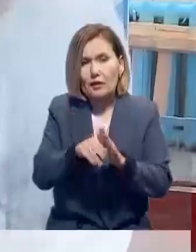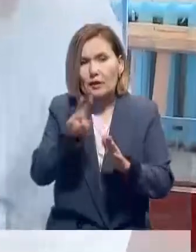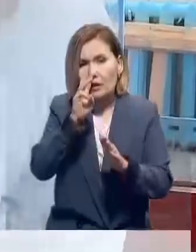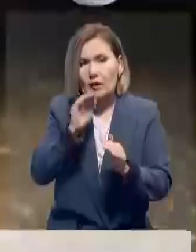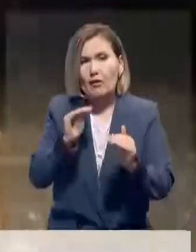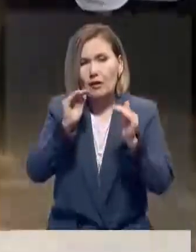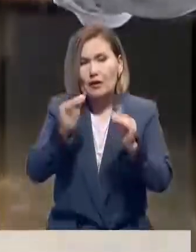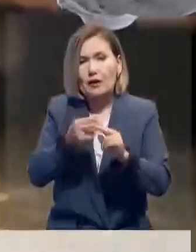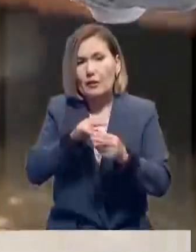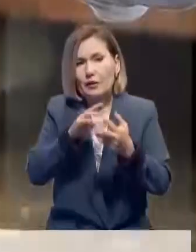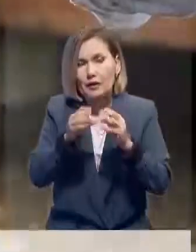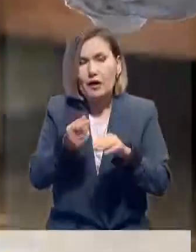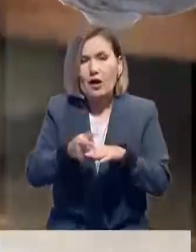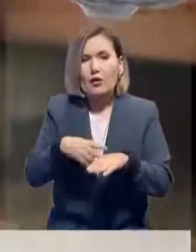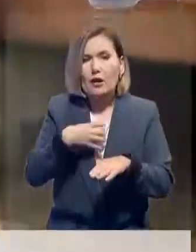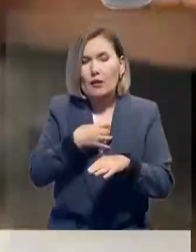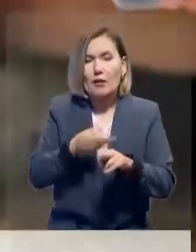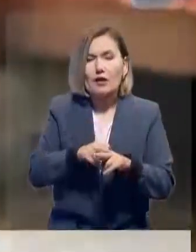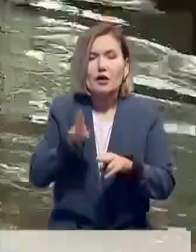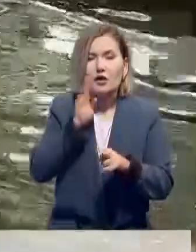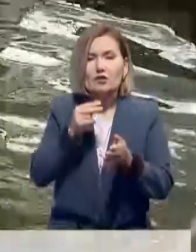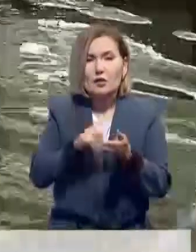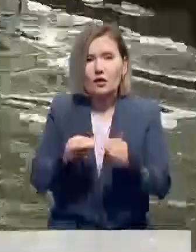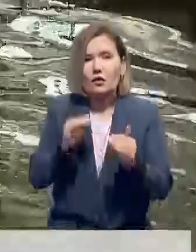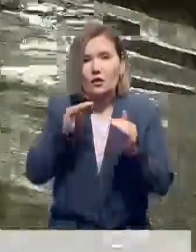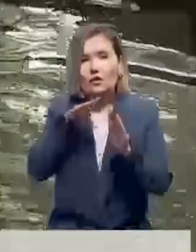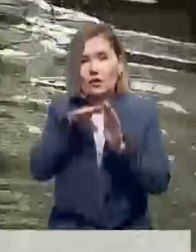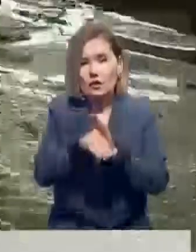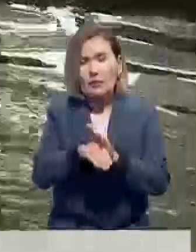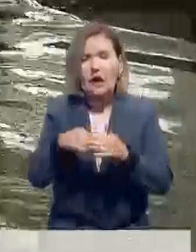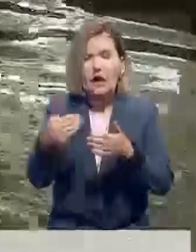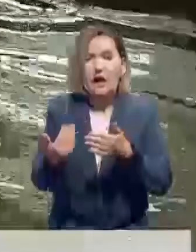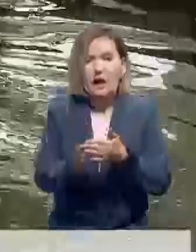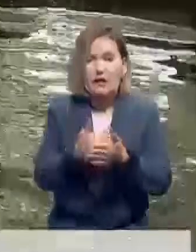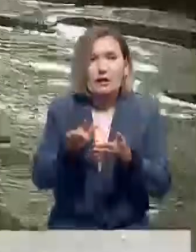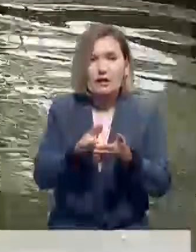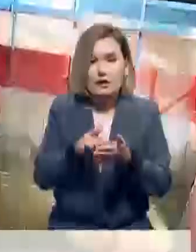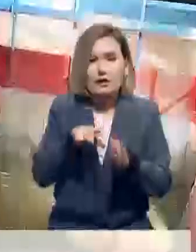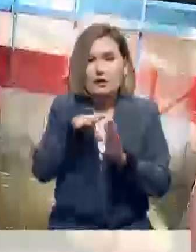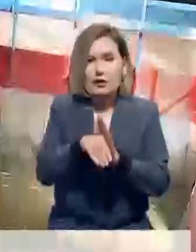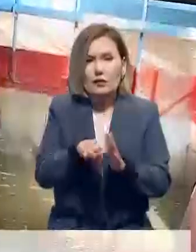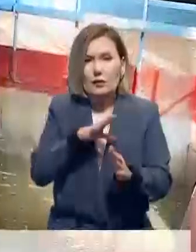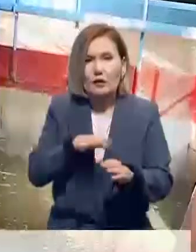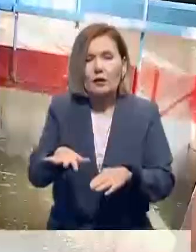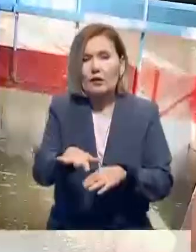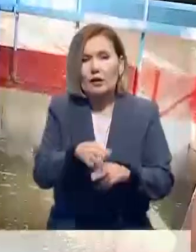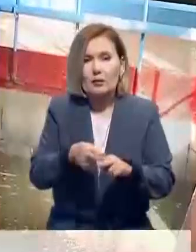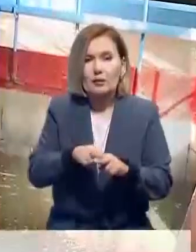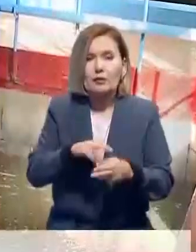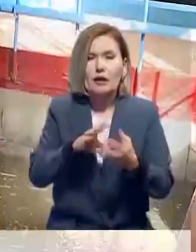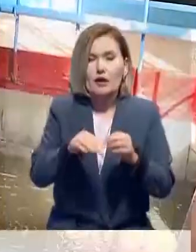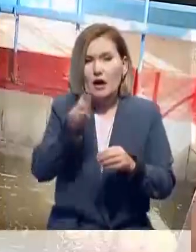жалақының өсімі мен стратегиялық маңызды тауар құнының қымбаттауы тарифті қайта қарауға негіз болатынын көрсетілген. Аймақта